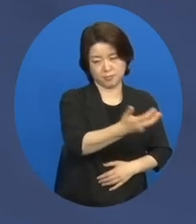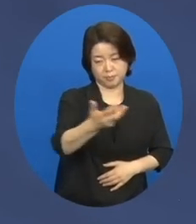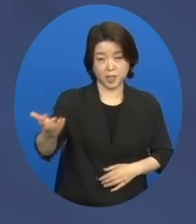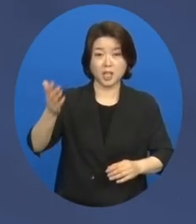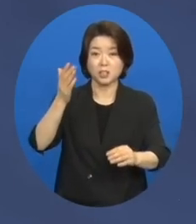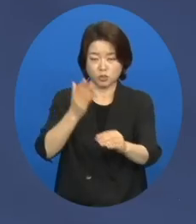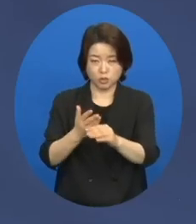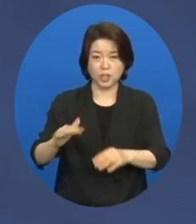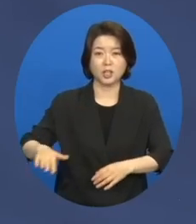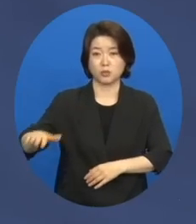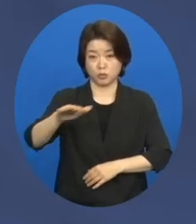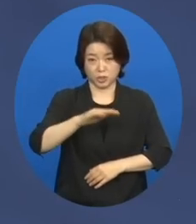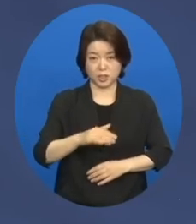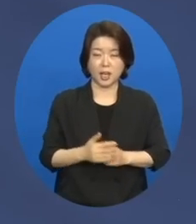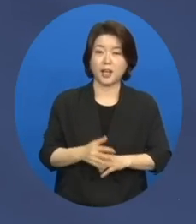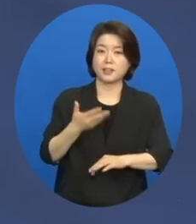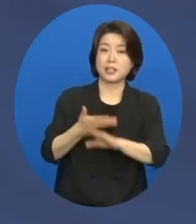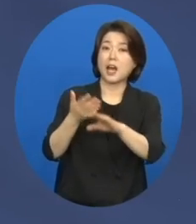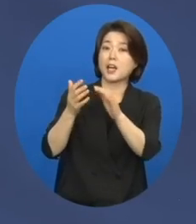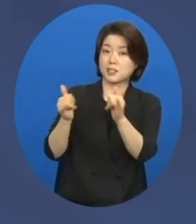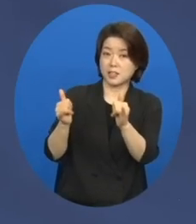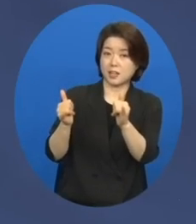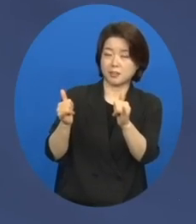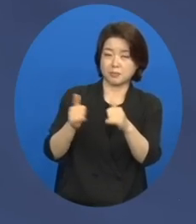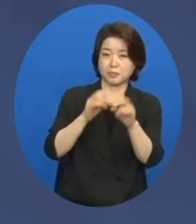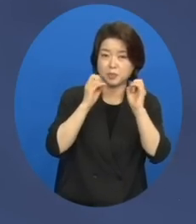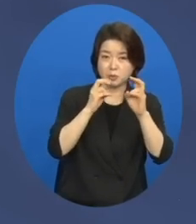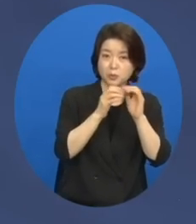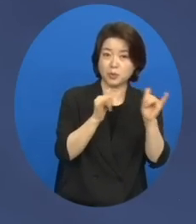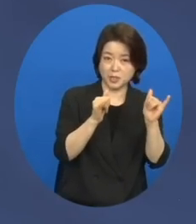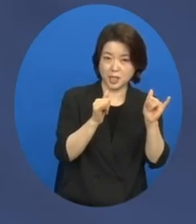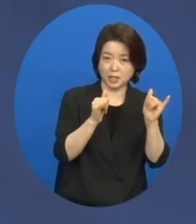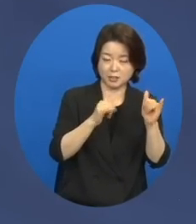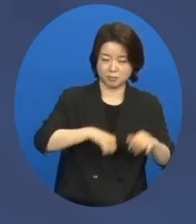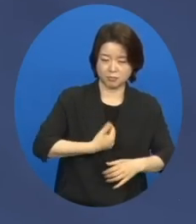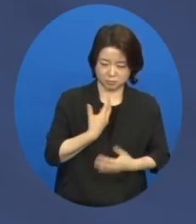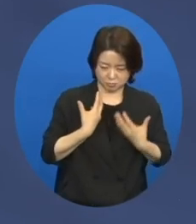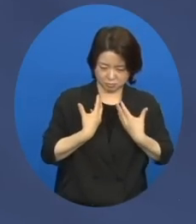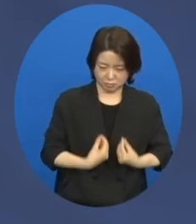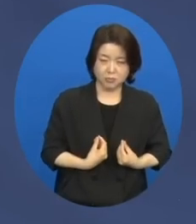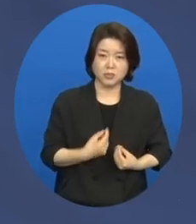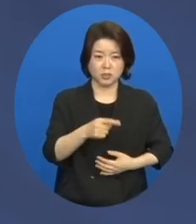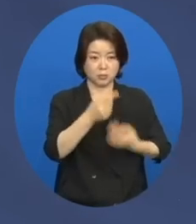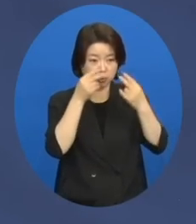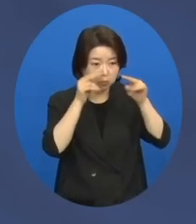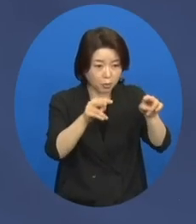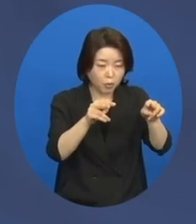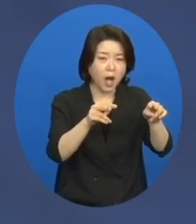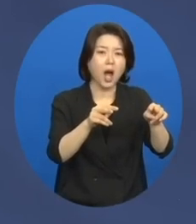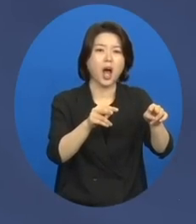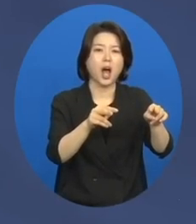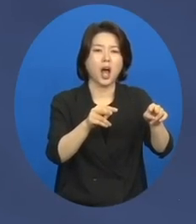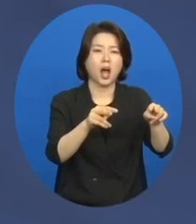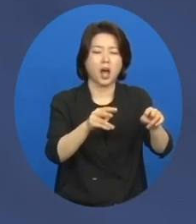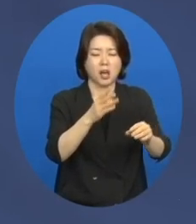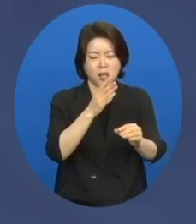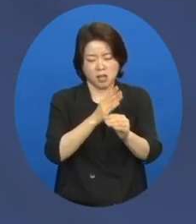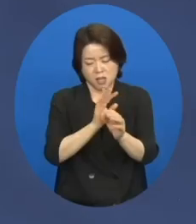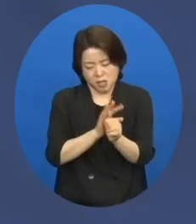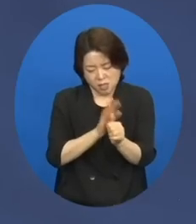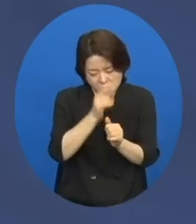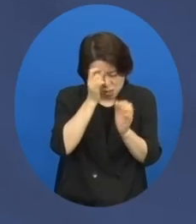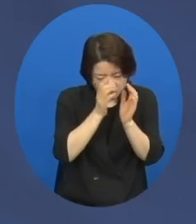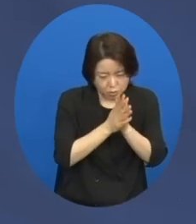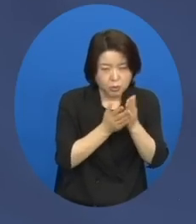다니다가 저희가 다른 사람 우리 선교사님들의 자기 절망을 보고 그걸 중보기도 하면서